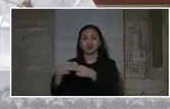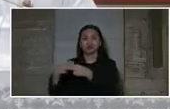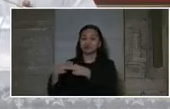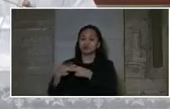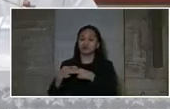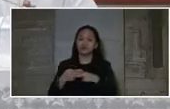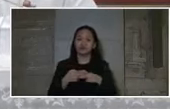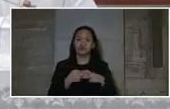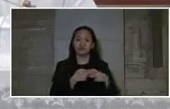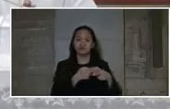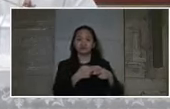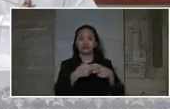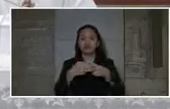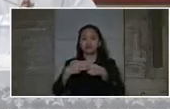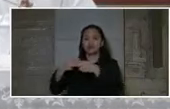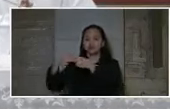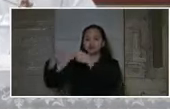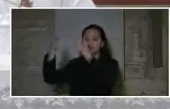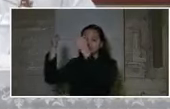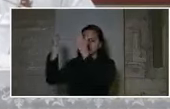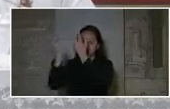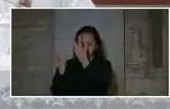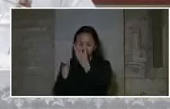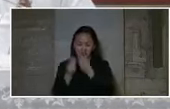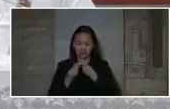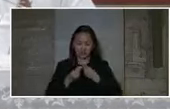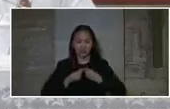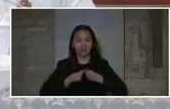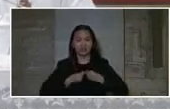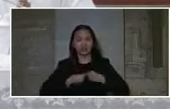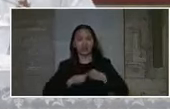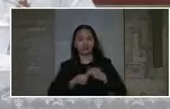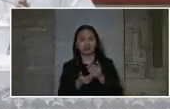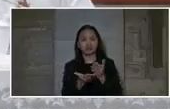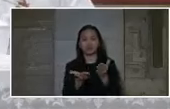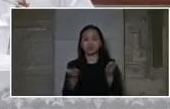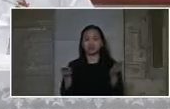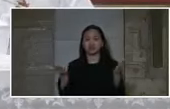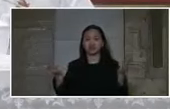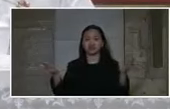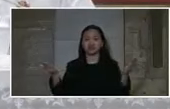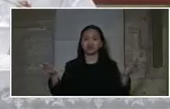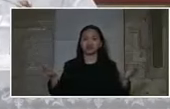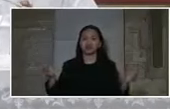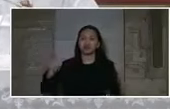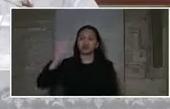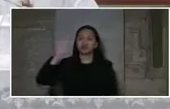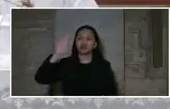Thank you.